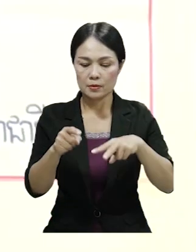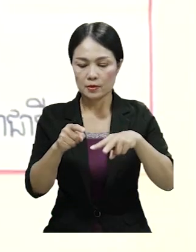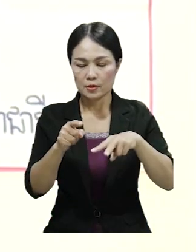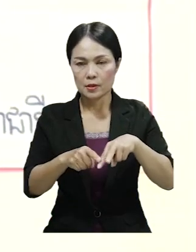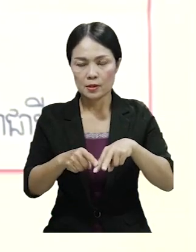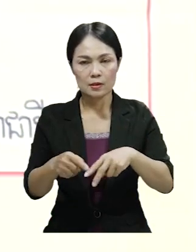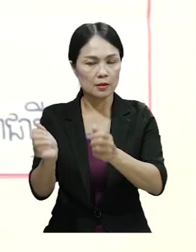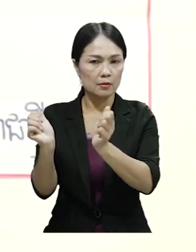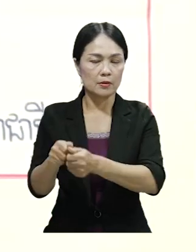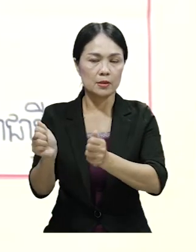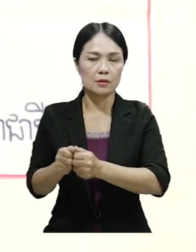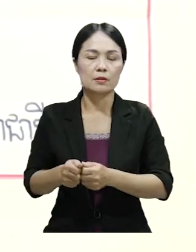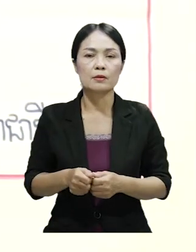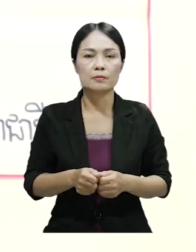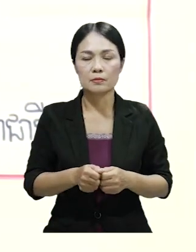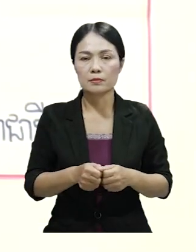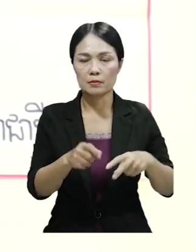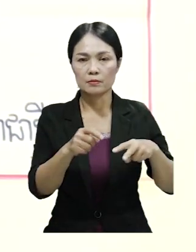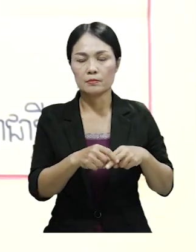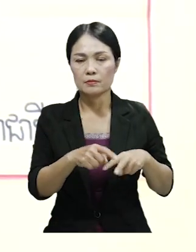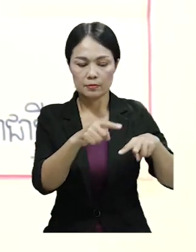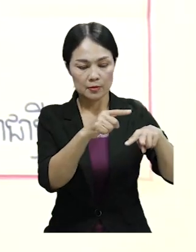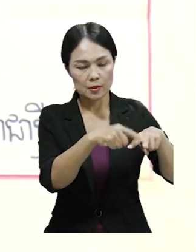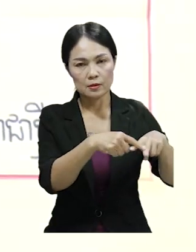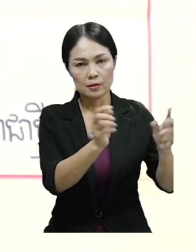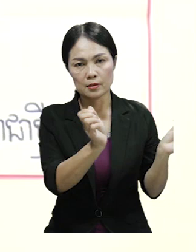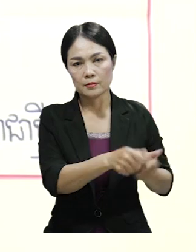គោះខាងក្រោមជើងស្ដាំ ទី 6